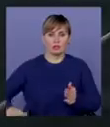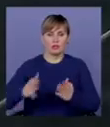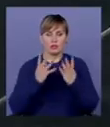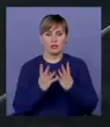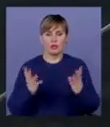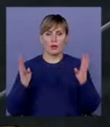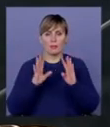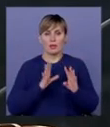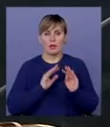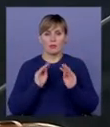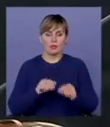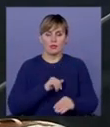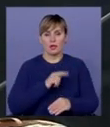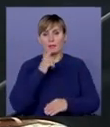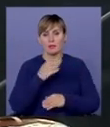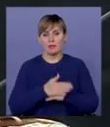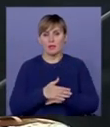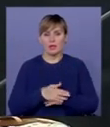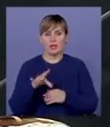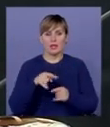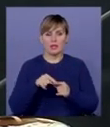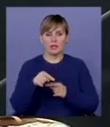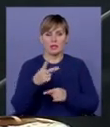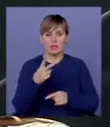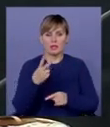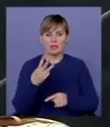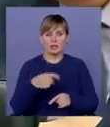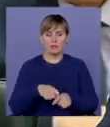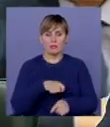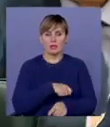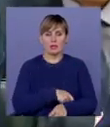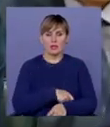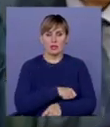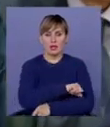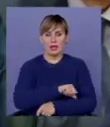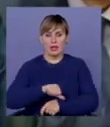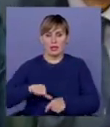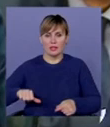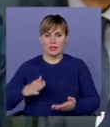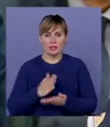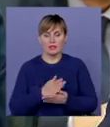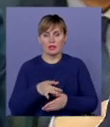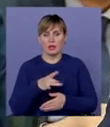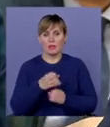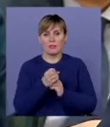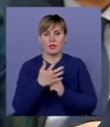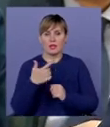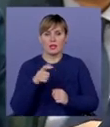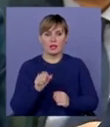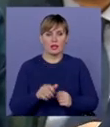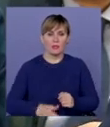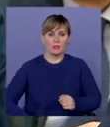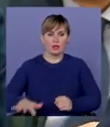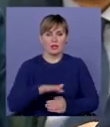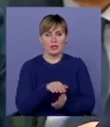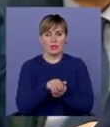были поставлены, самые ближайшие, на расстоянии 2-3 метра. Границы определены. В районе 15 гектаров площадь